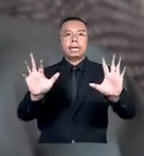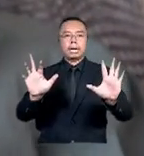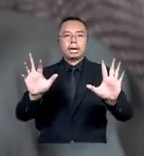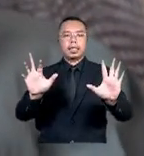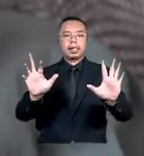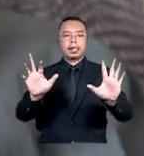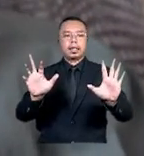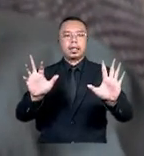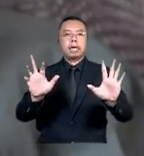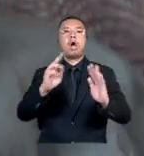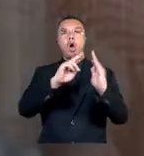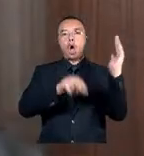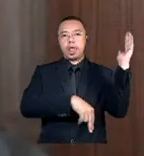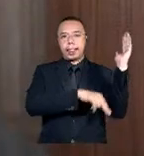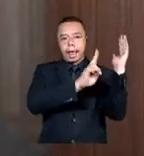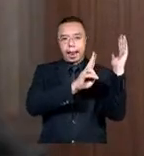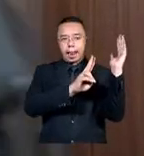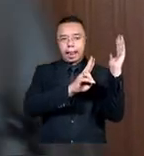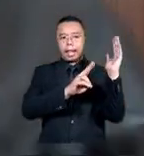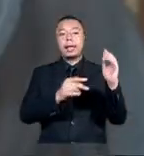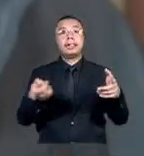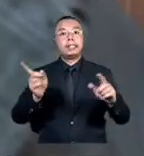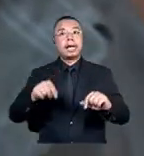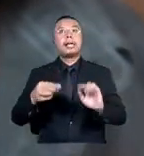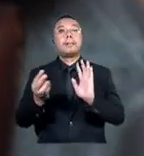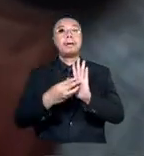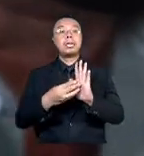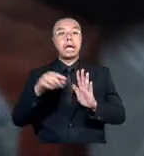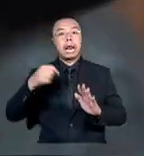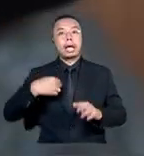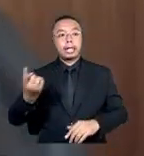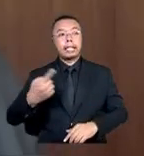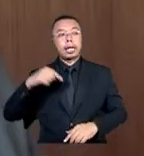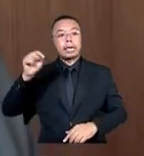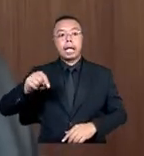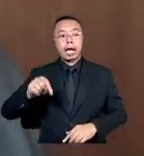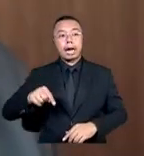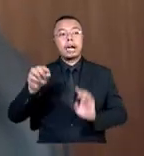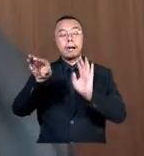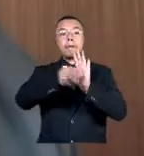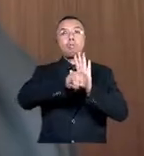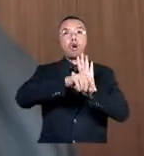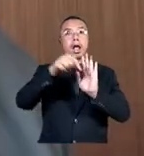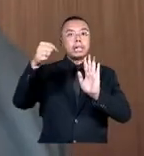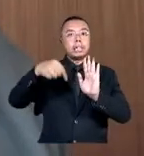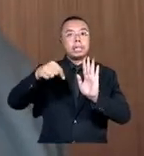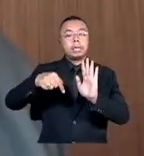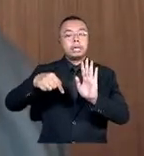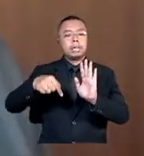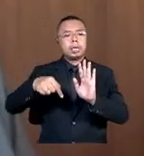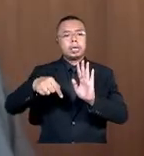39 hotel. Yang menjadi persoalan kita itu di Papua ini